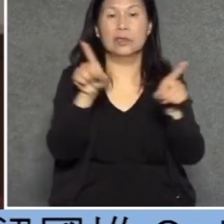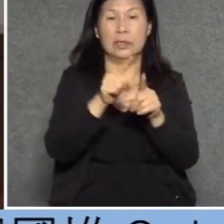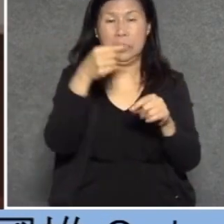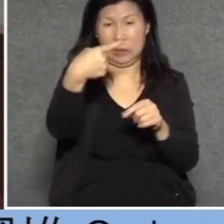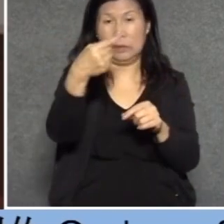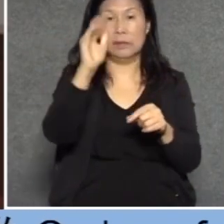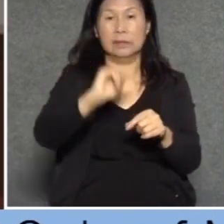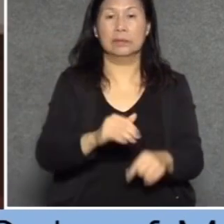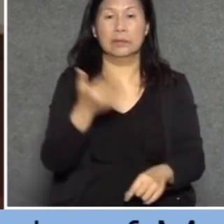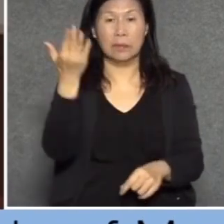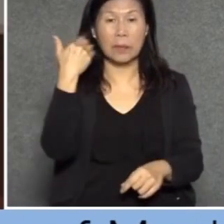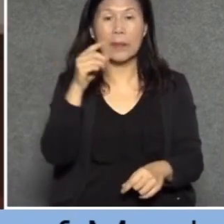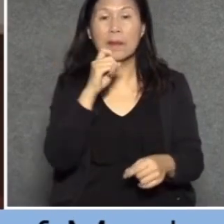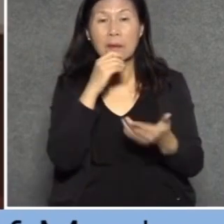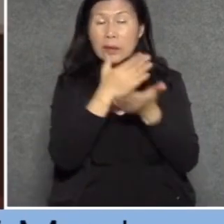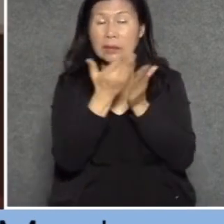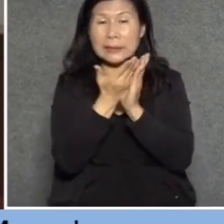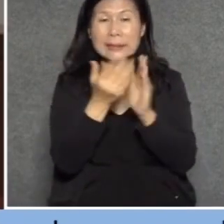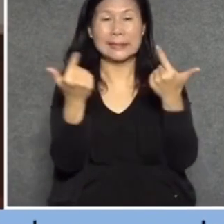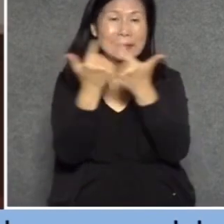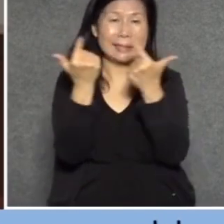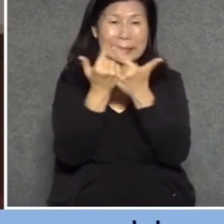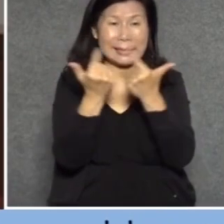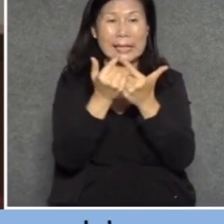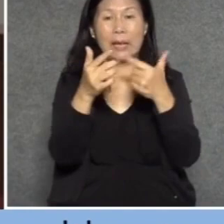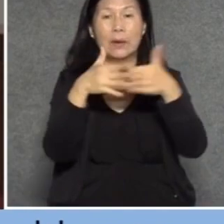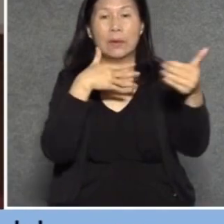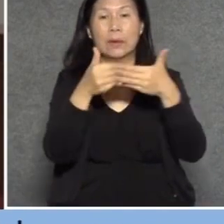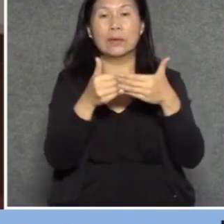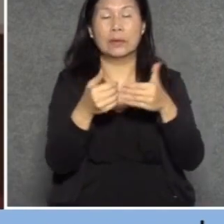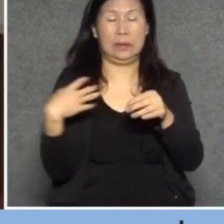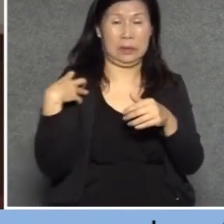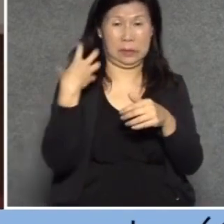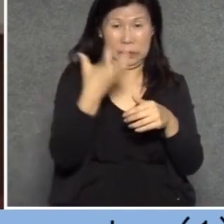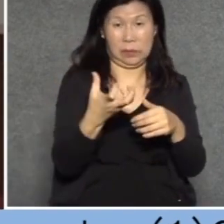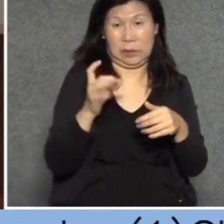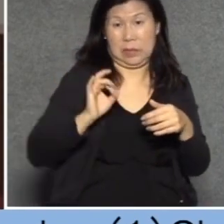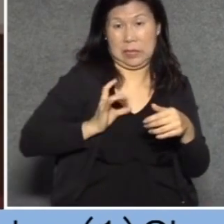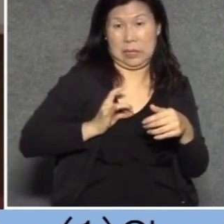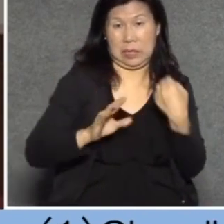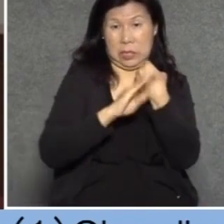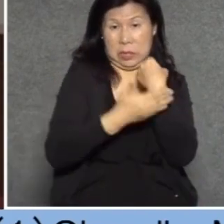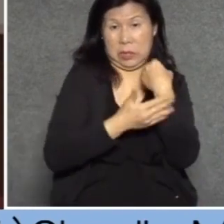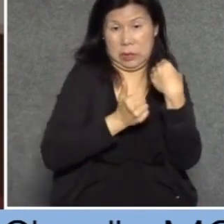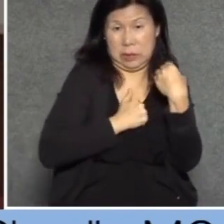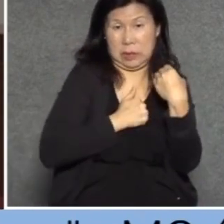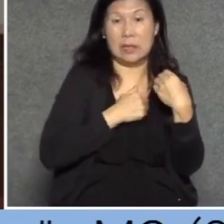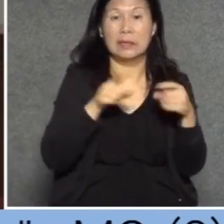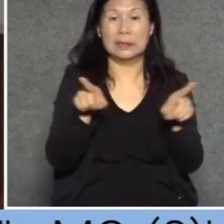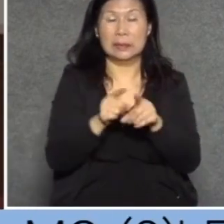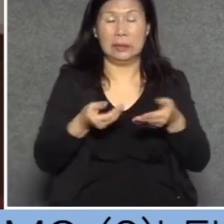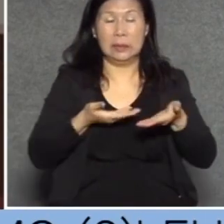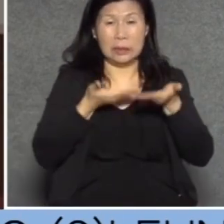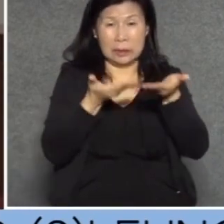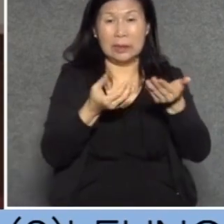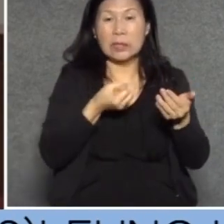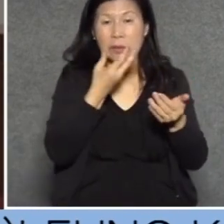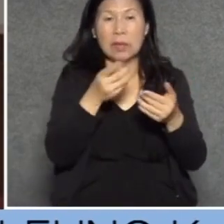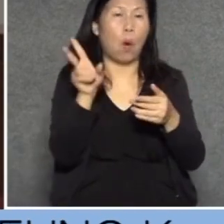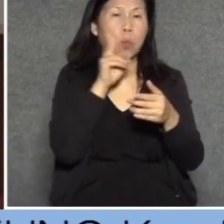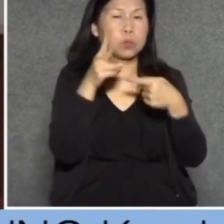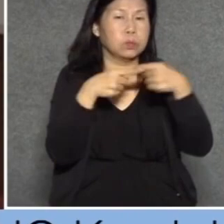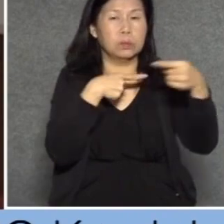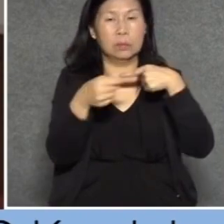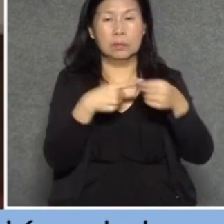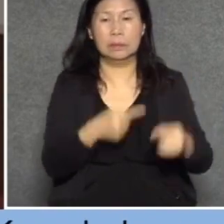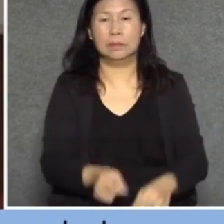去好多不少具爭議嘅事件啊，就算你係委聘一啲私人執業嘅大律師提供意見，亦都好難適宜嘅。